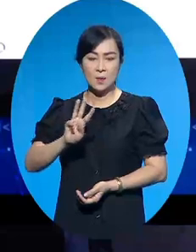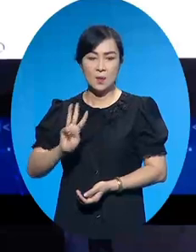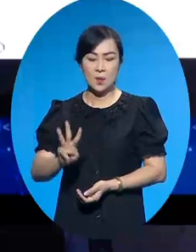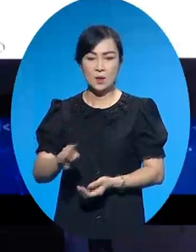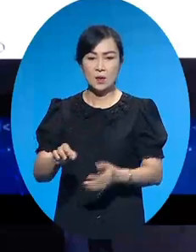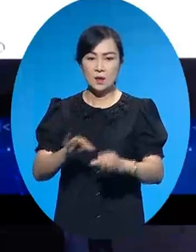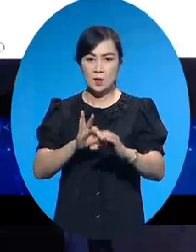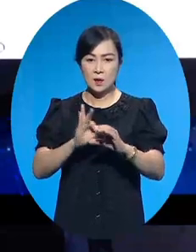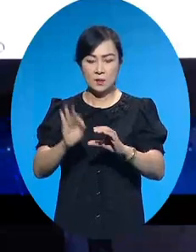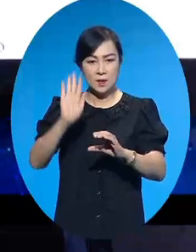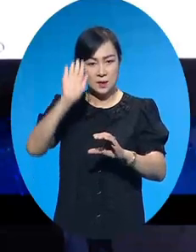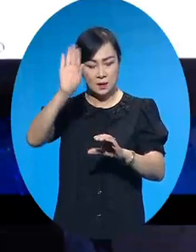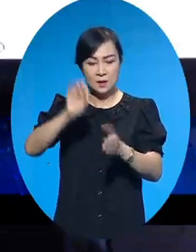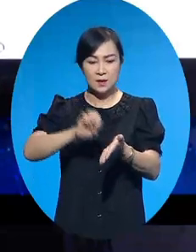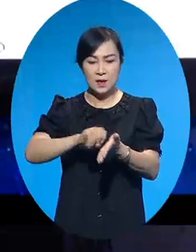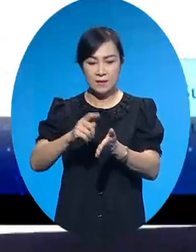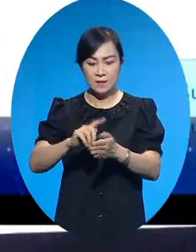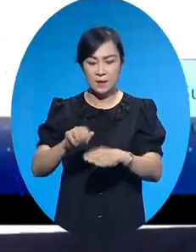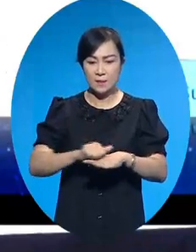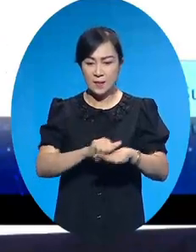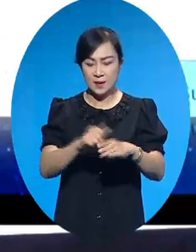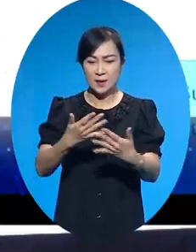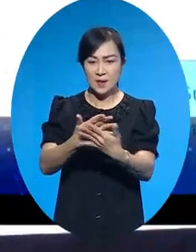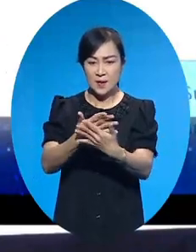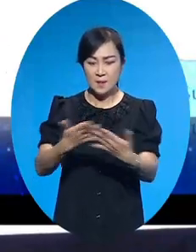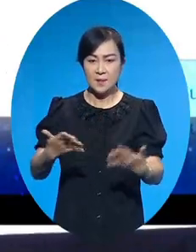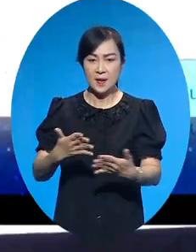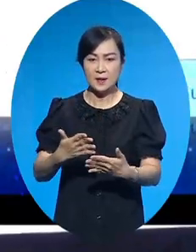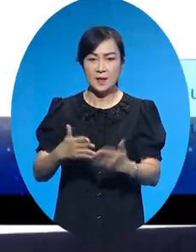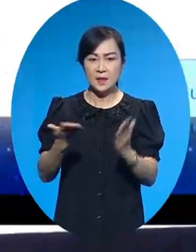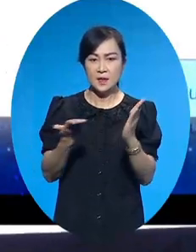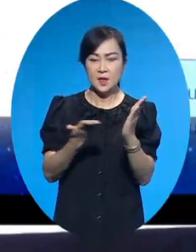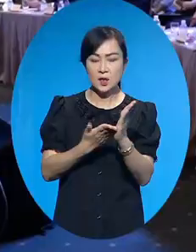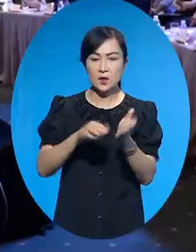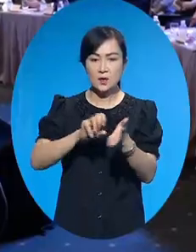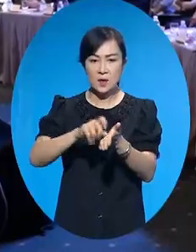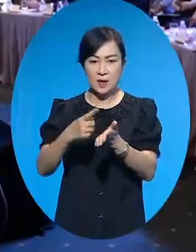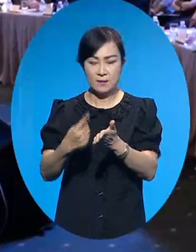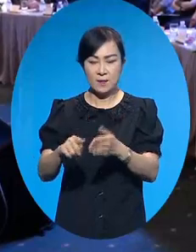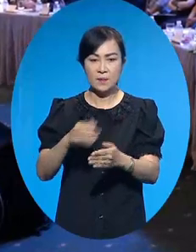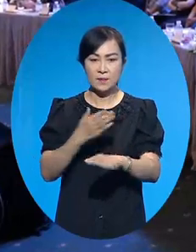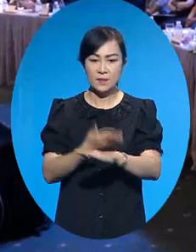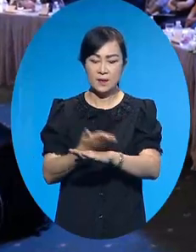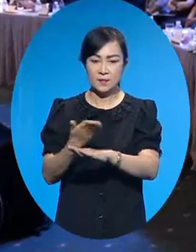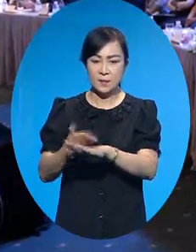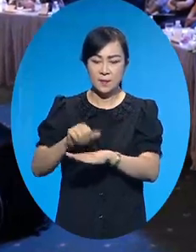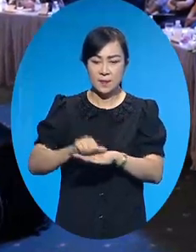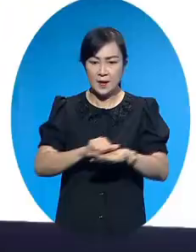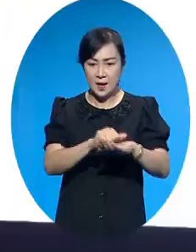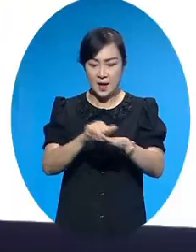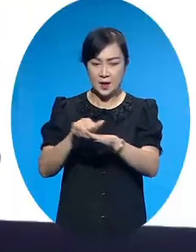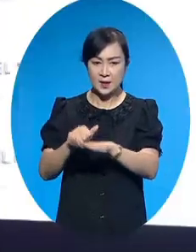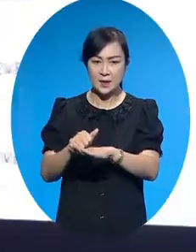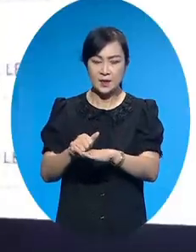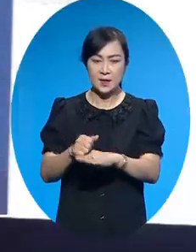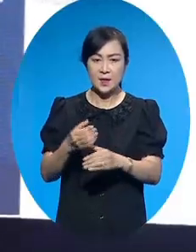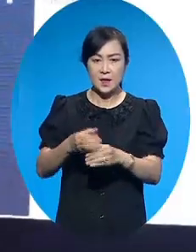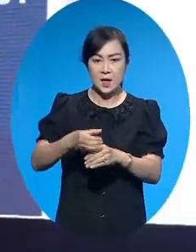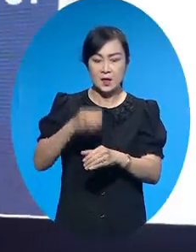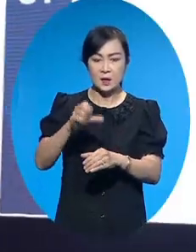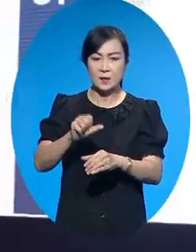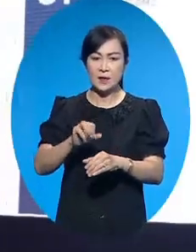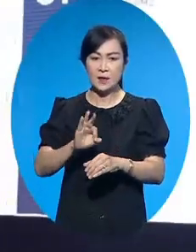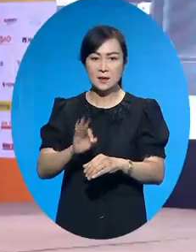OpsWatch, công ty đầu ngành về giải pháp an ninh mạng cho cơ sở hạ tầng trọng yếu, đã giới thiệu các giải pháp và sản phẩm an ninh mạng toàn diện cho cả hệ thống